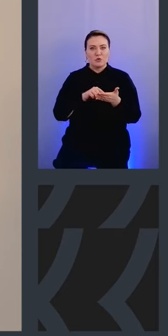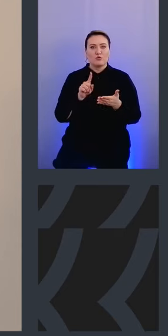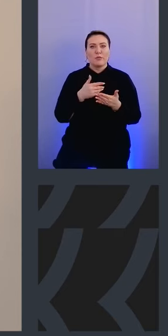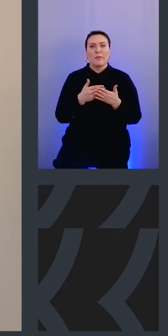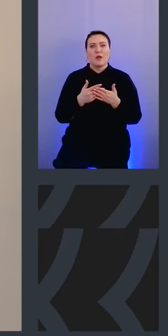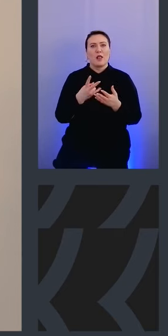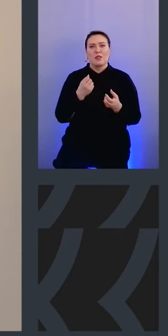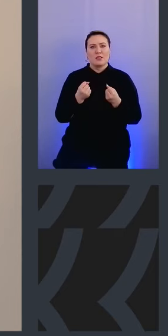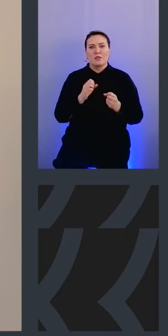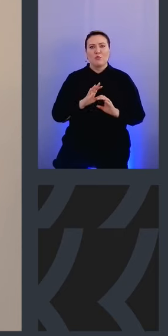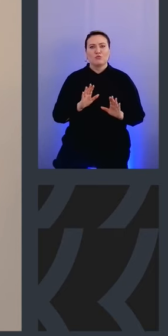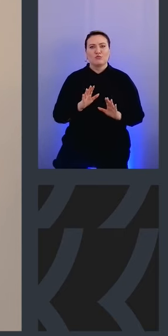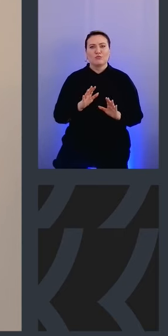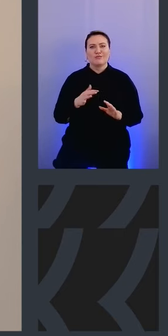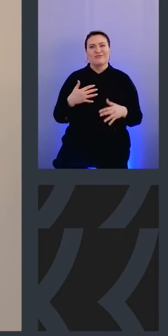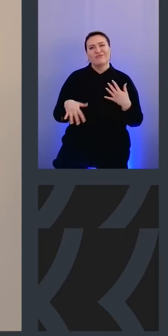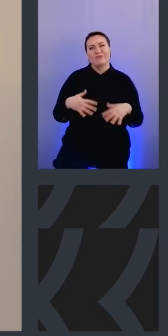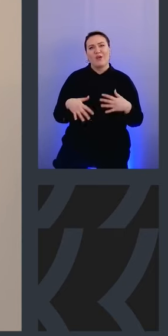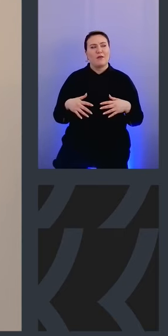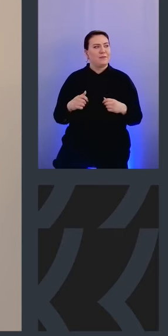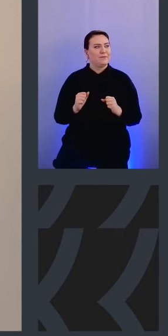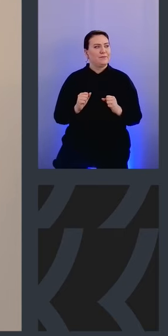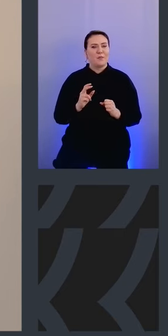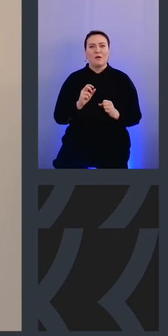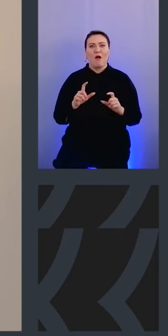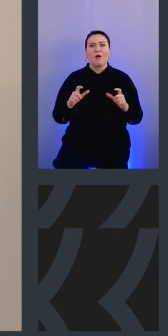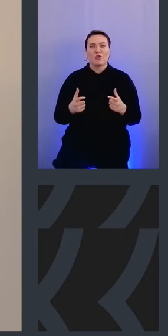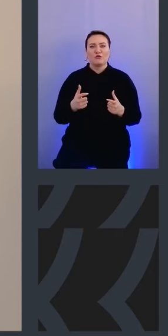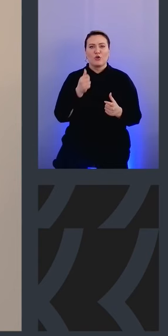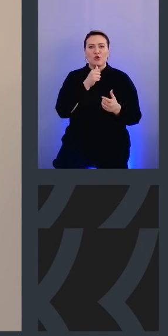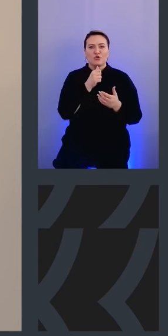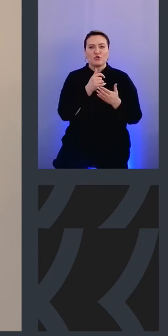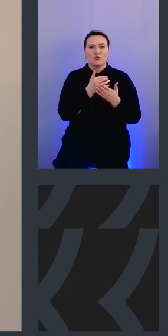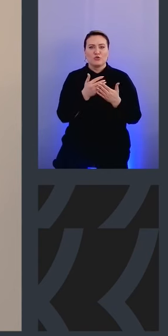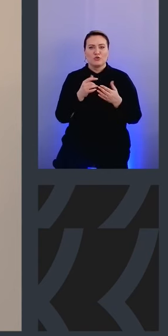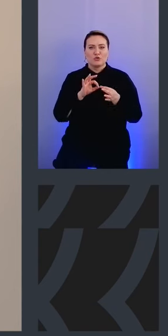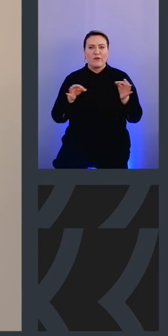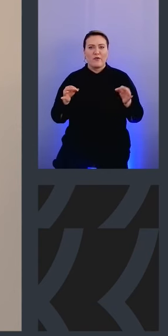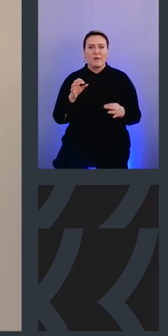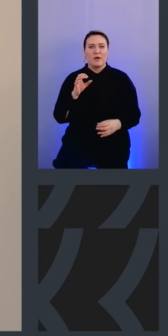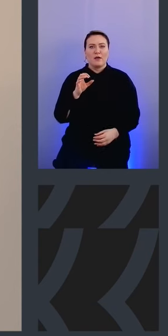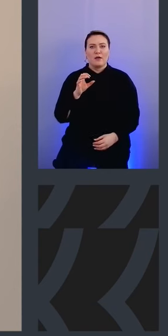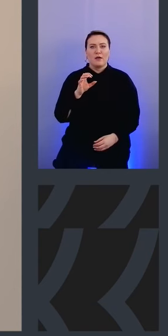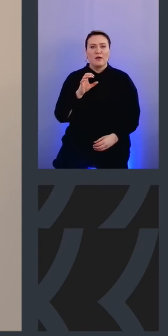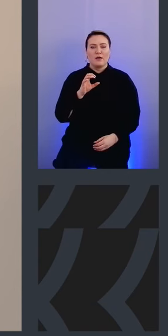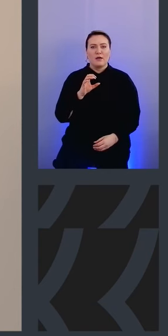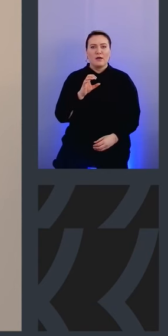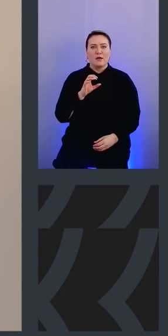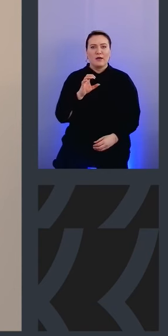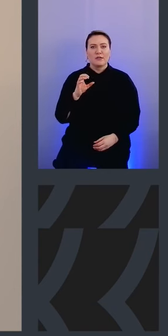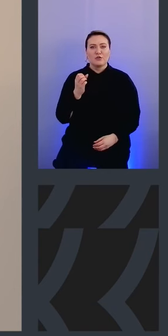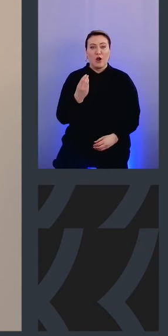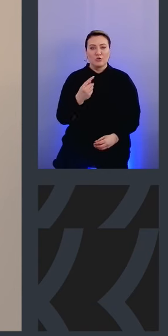например, не очень стойкое, ну, ограничено шифрованием RSA, например, уязвимость